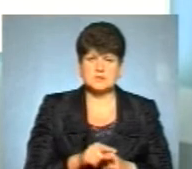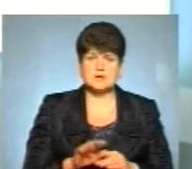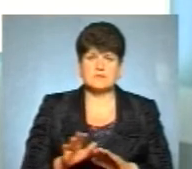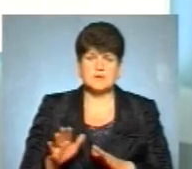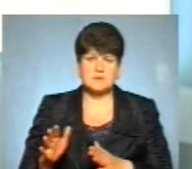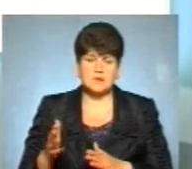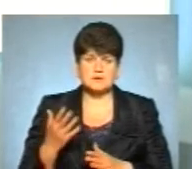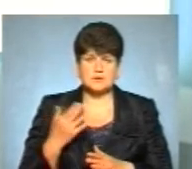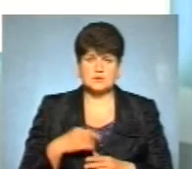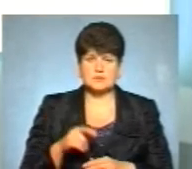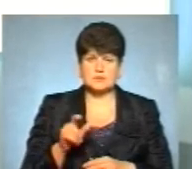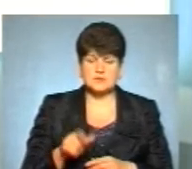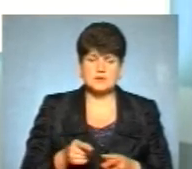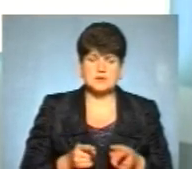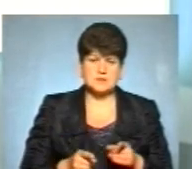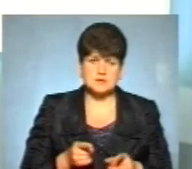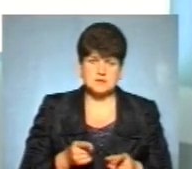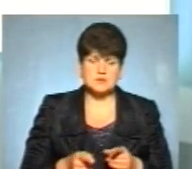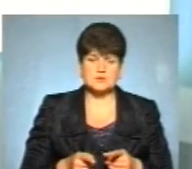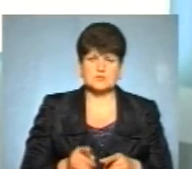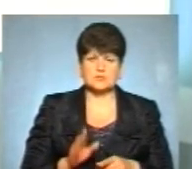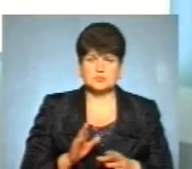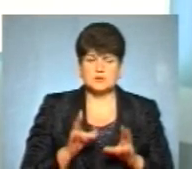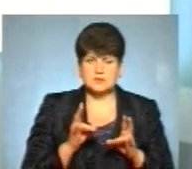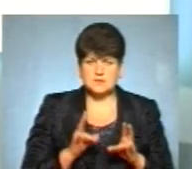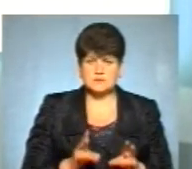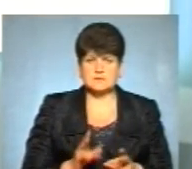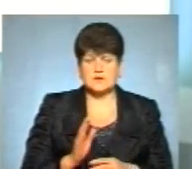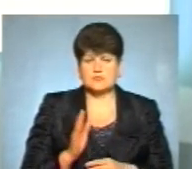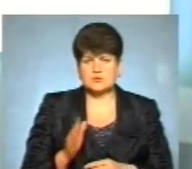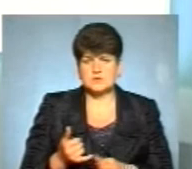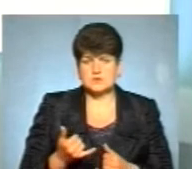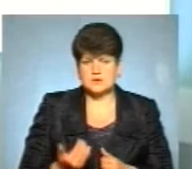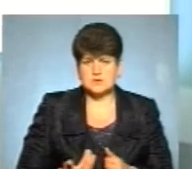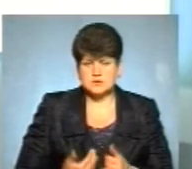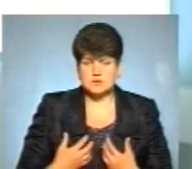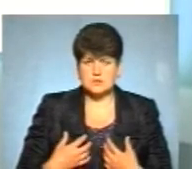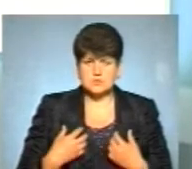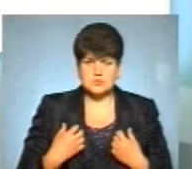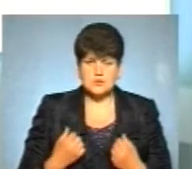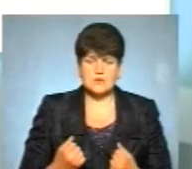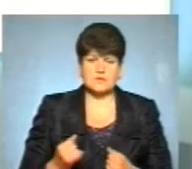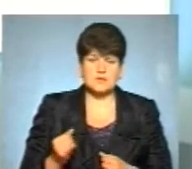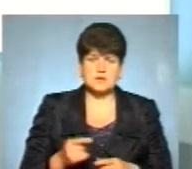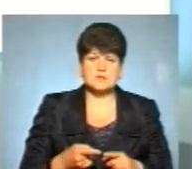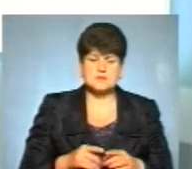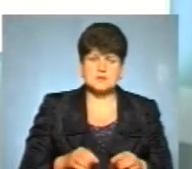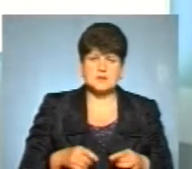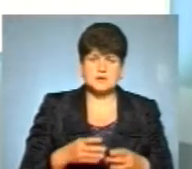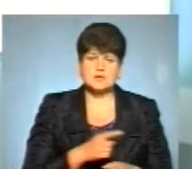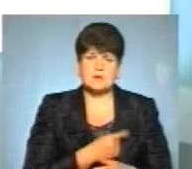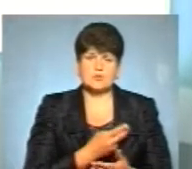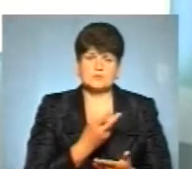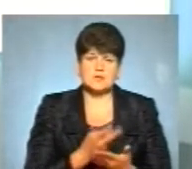коли пацієнту дійсно загрожує небезпека в подальшому для життя і здоров'я, і дане рішення по